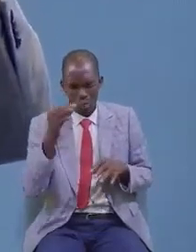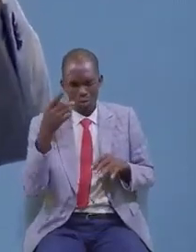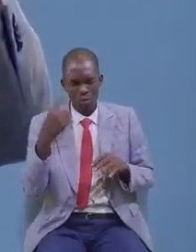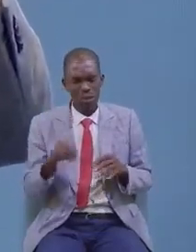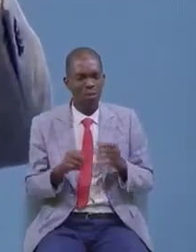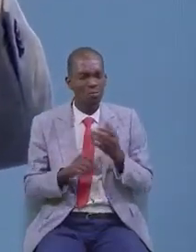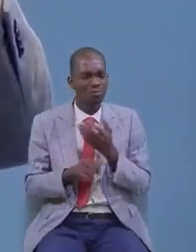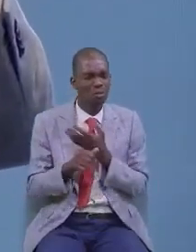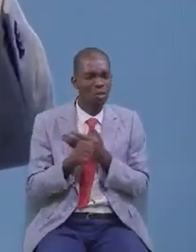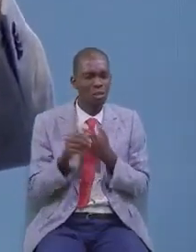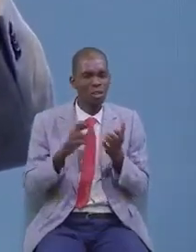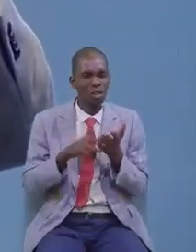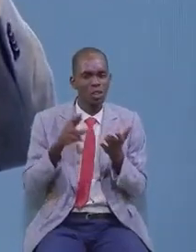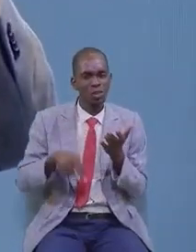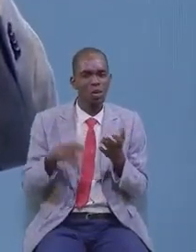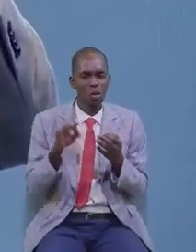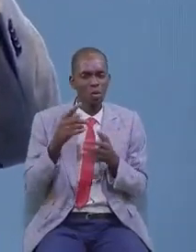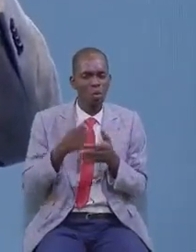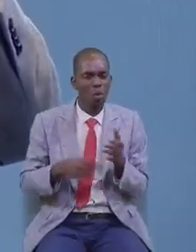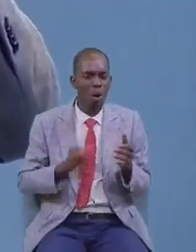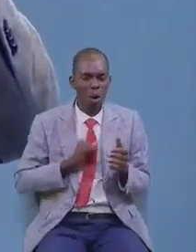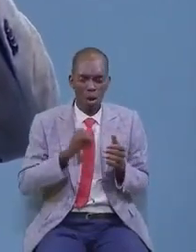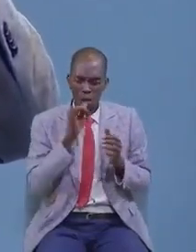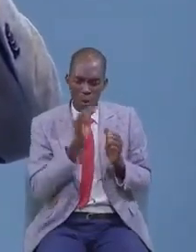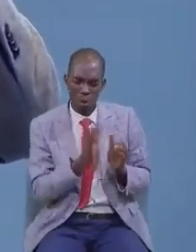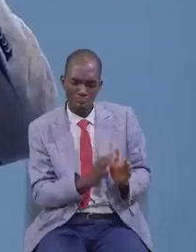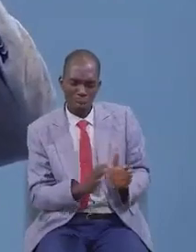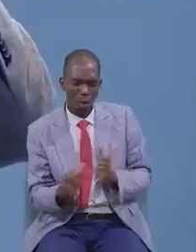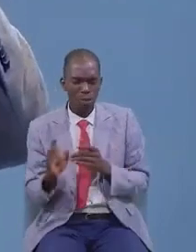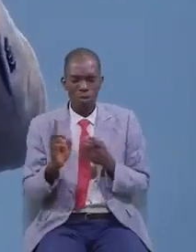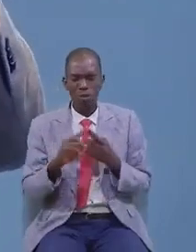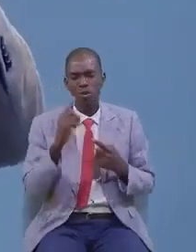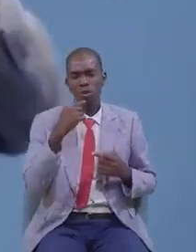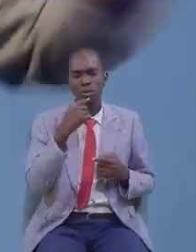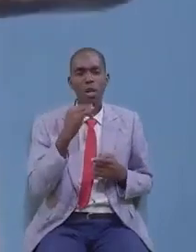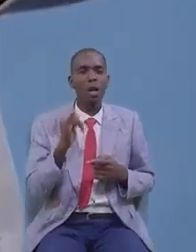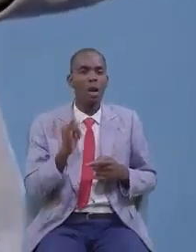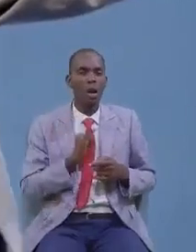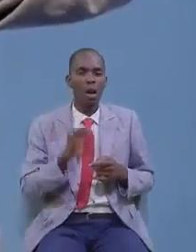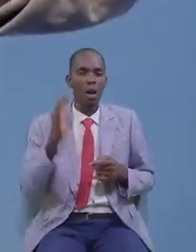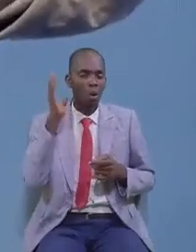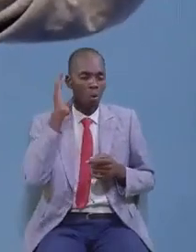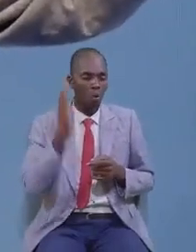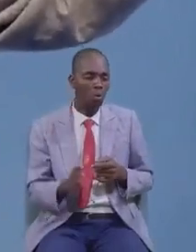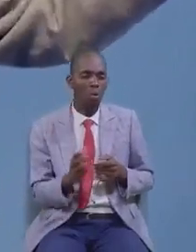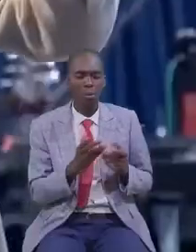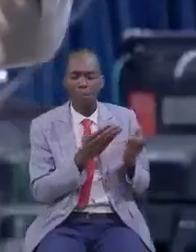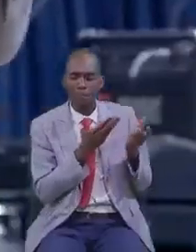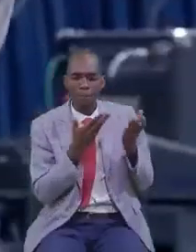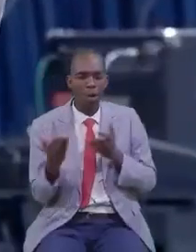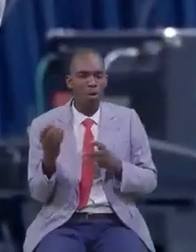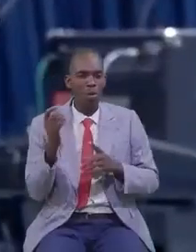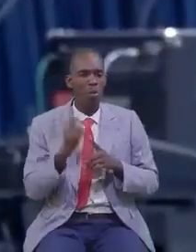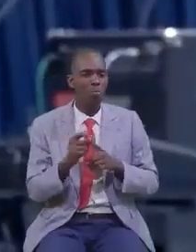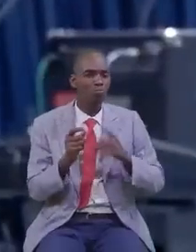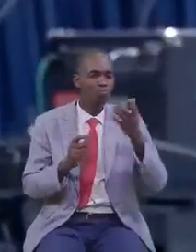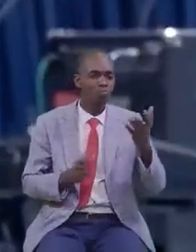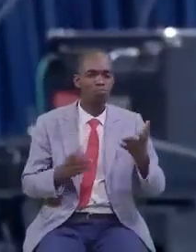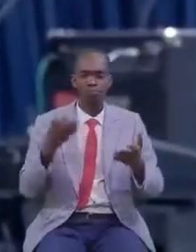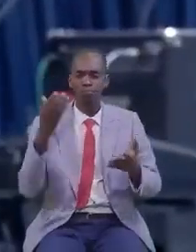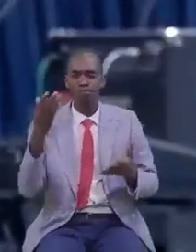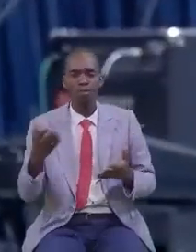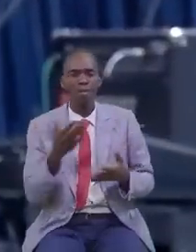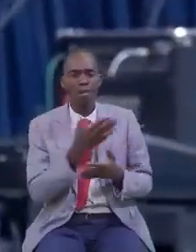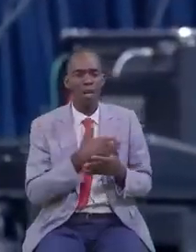say. కానీ నేను చెప్పిన మాటల వల్ల పర్యవసానం ఏమొస్తుందో నాకు అది తెలియదు. I throw words here and there, everywhere, and